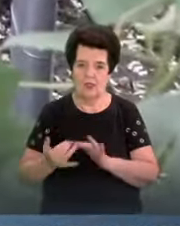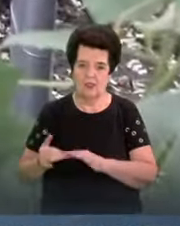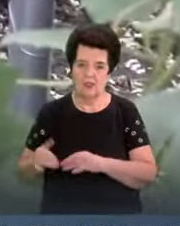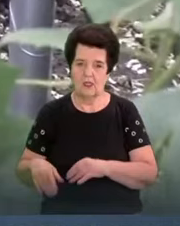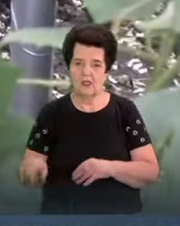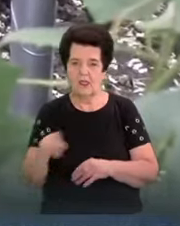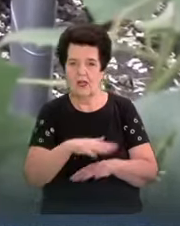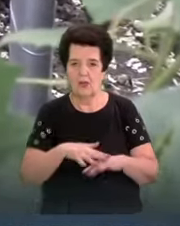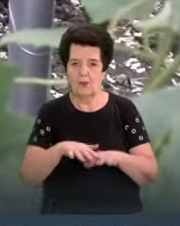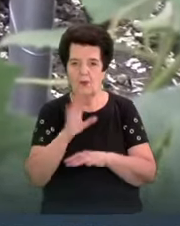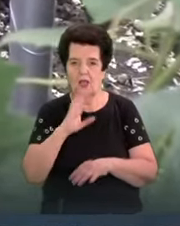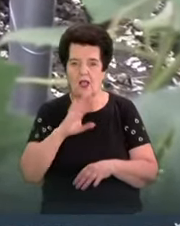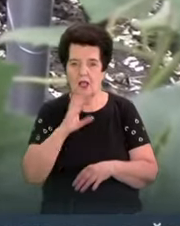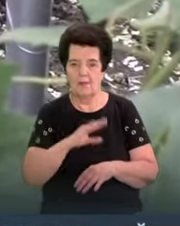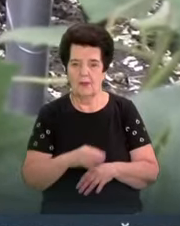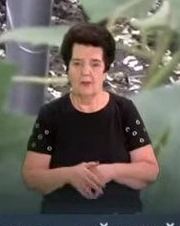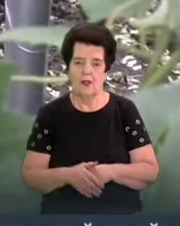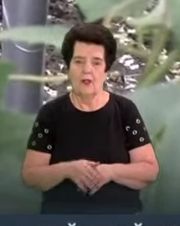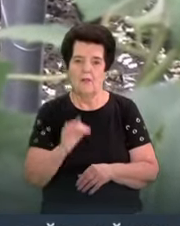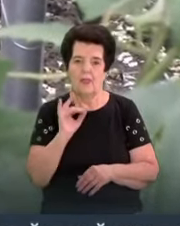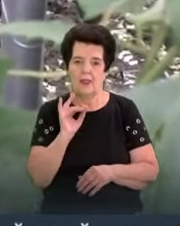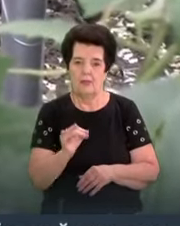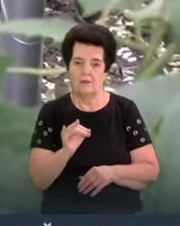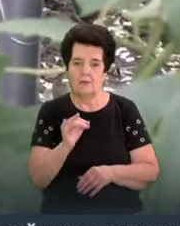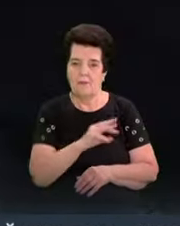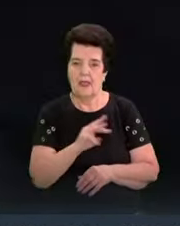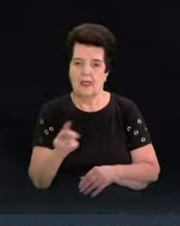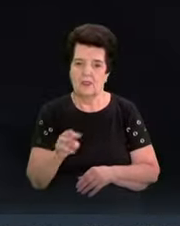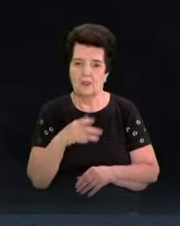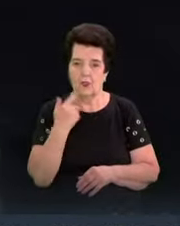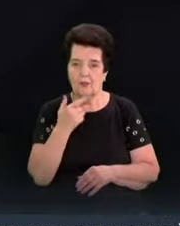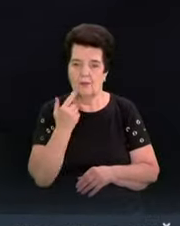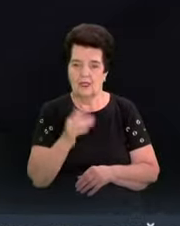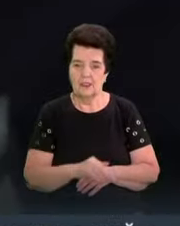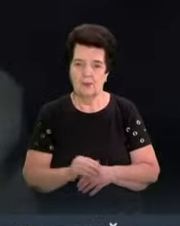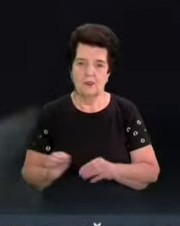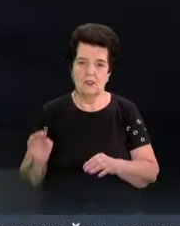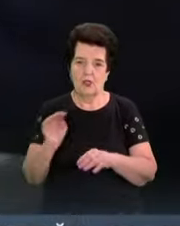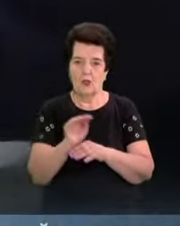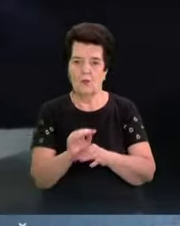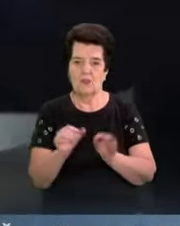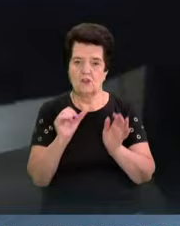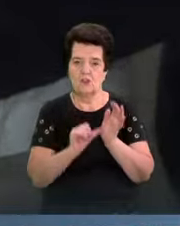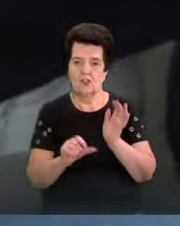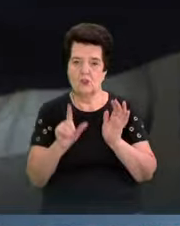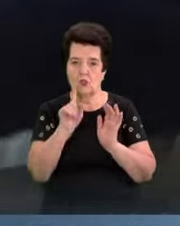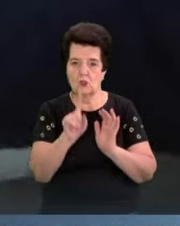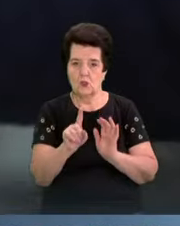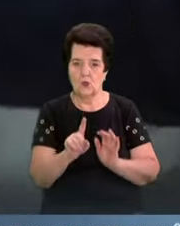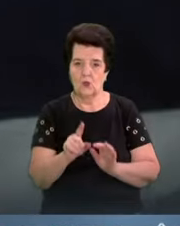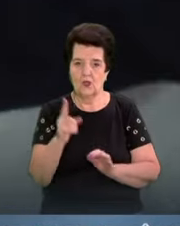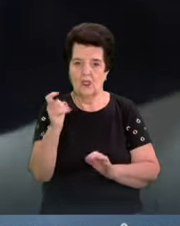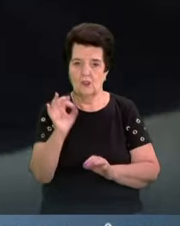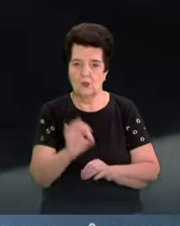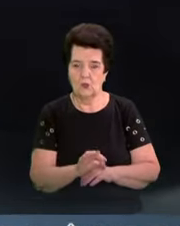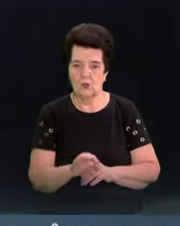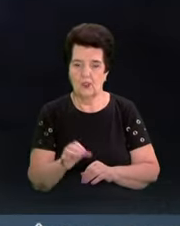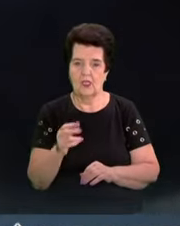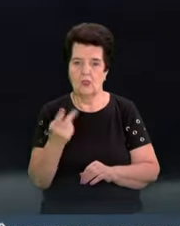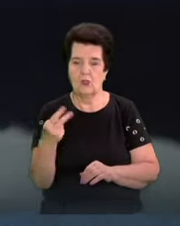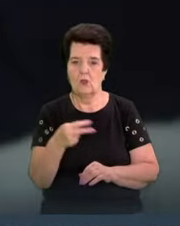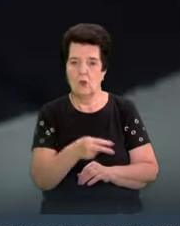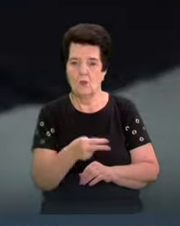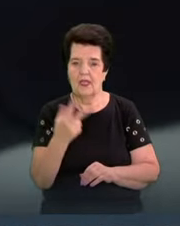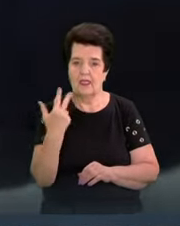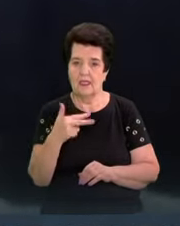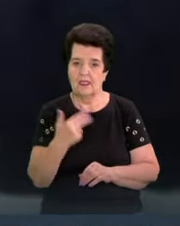rețeaua publică de apă și canalizare. Ministrul a menționat că în prezent rata de acoperire este de 61%, iar până în 2030 își